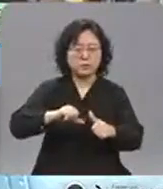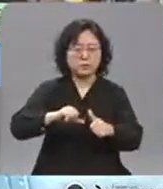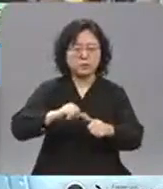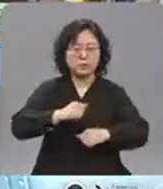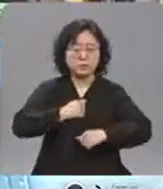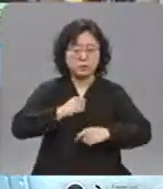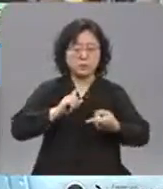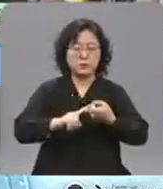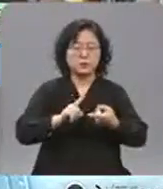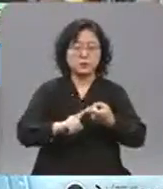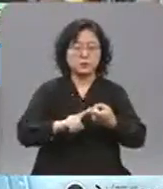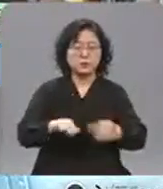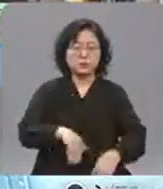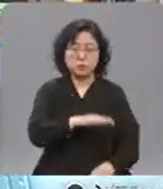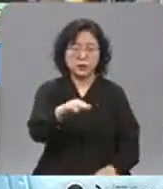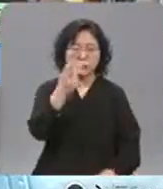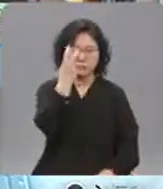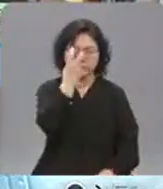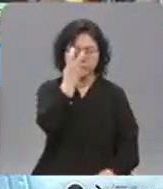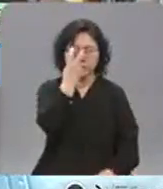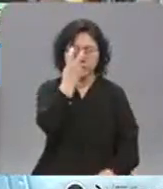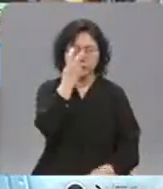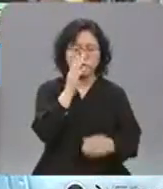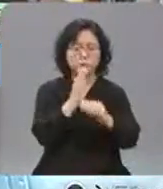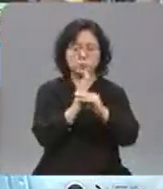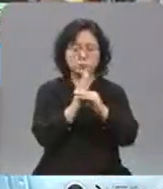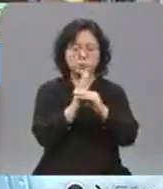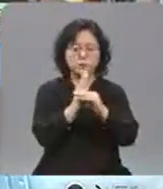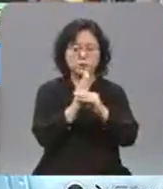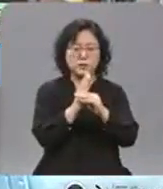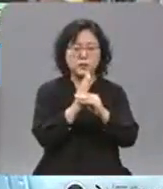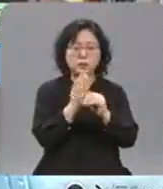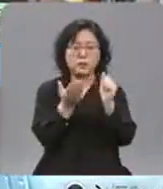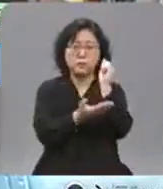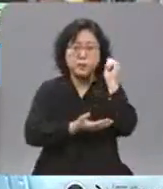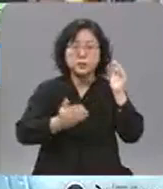진술해서 하는지 저희들이 계속 살펴보고 있고요.